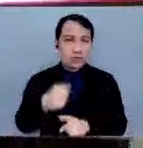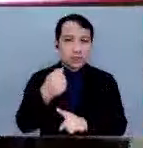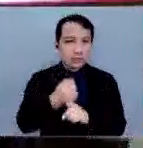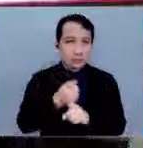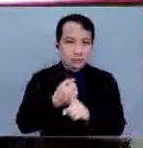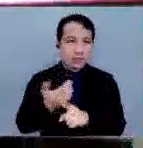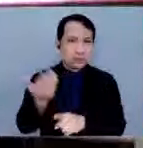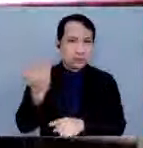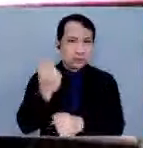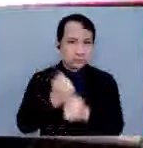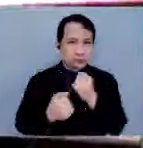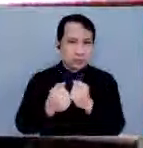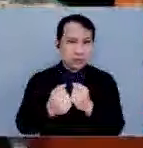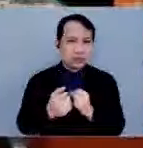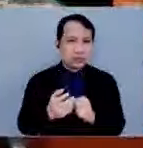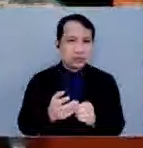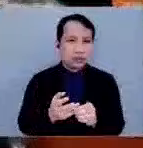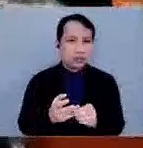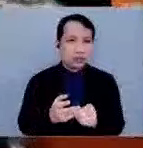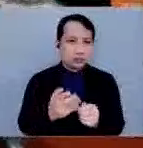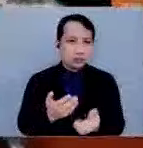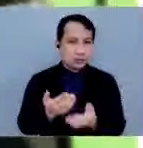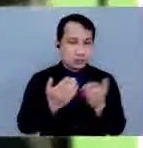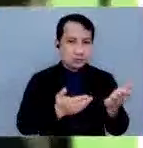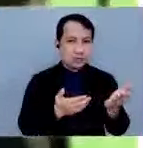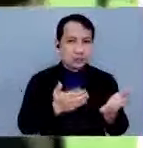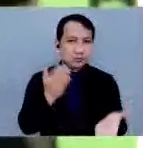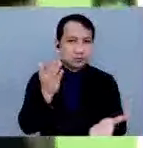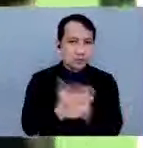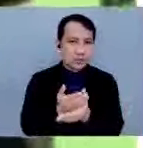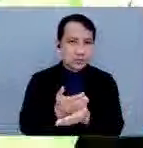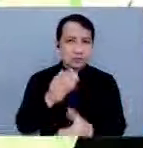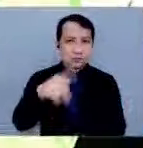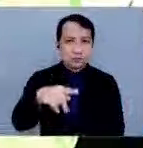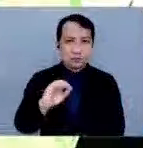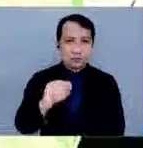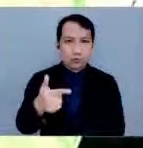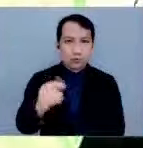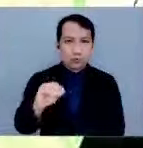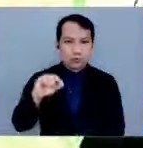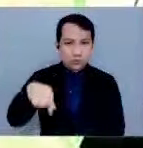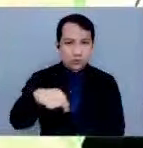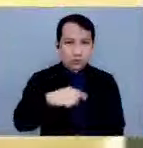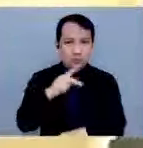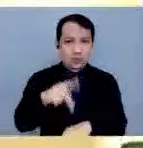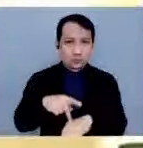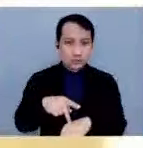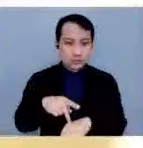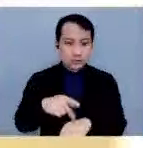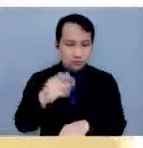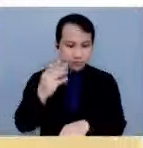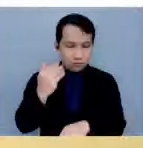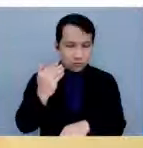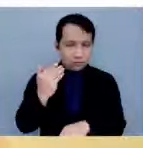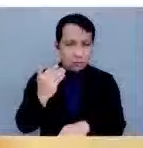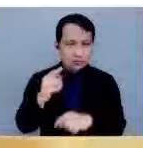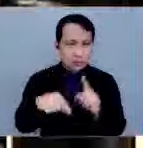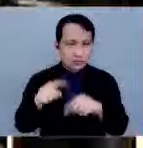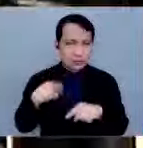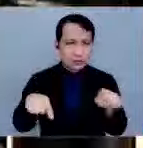taon nang irekomenda ng Senado na itigil ang POGO operation sa bansa dahil nagiging kanlungan ito ng iba't ibang